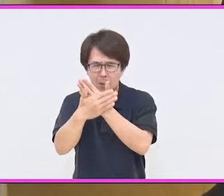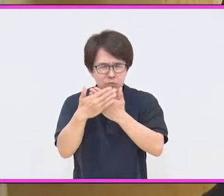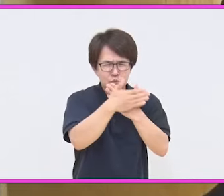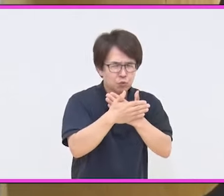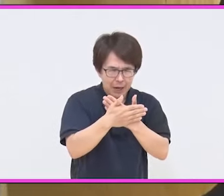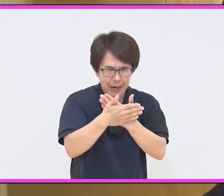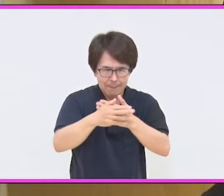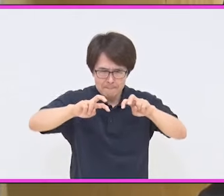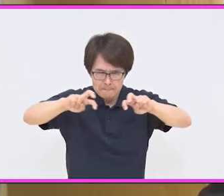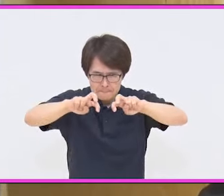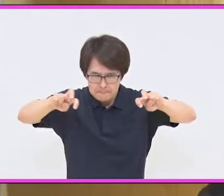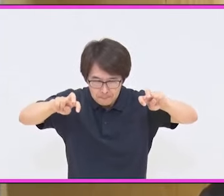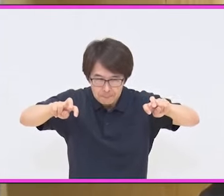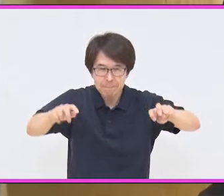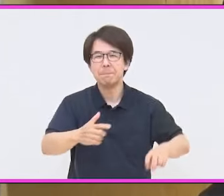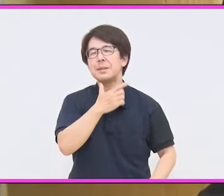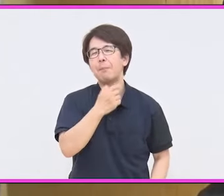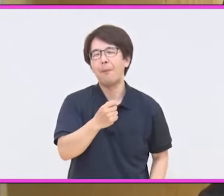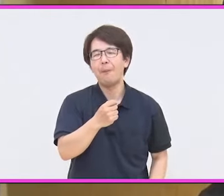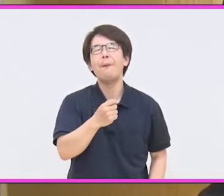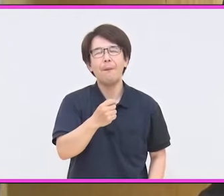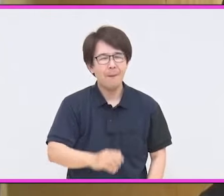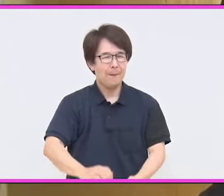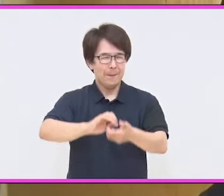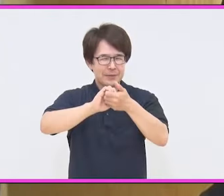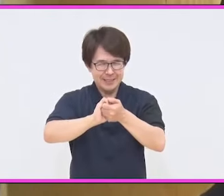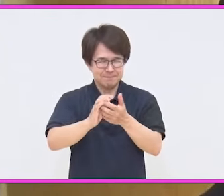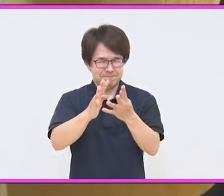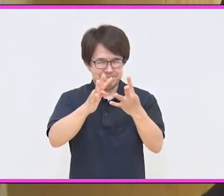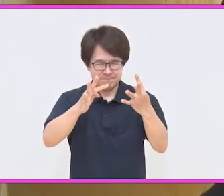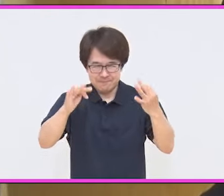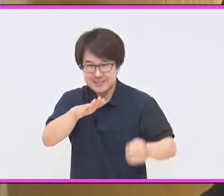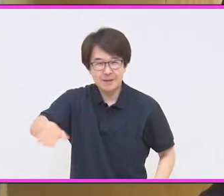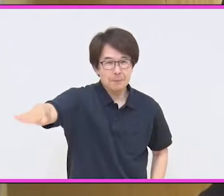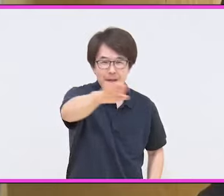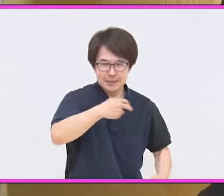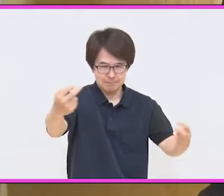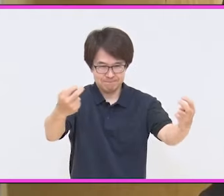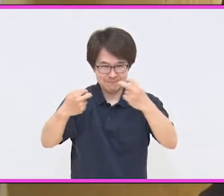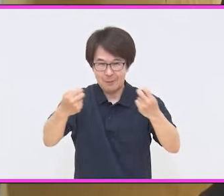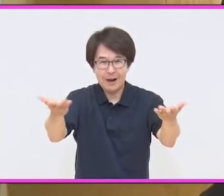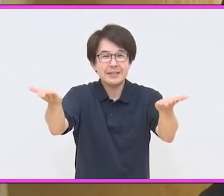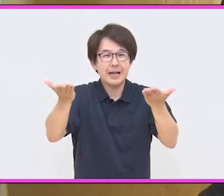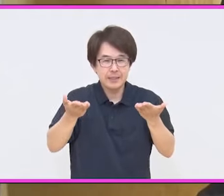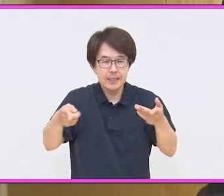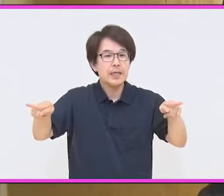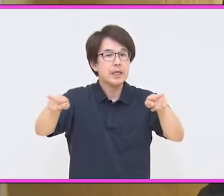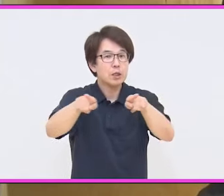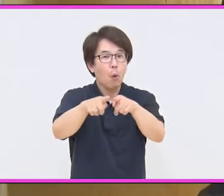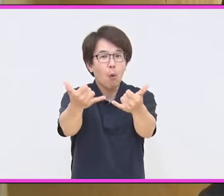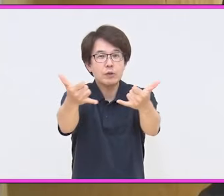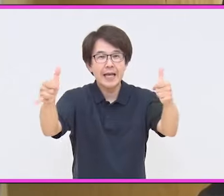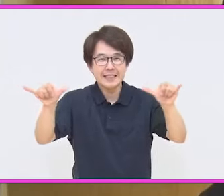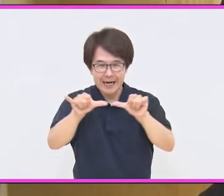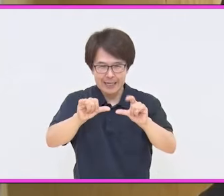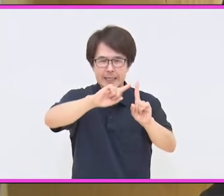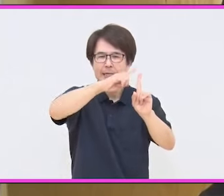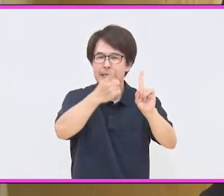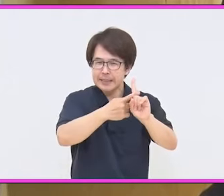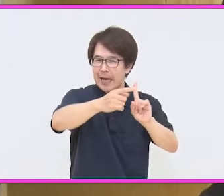解いてまいりますので、ぜひ多くの皆様方にご覧いただき、共生社会、ダイバーシ